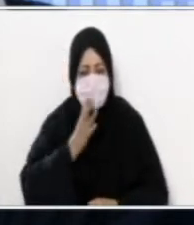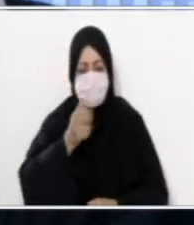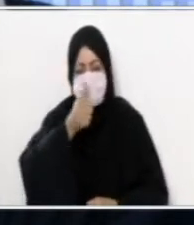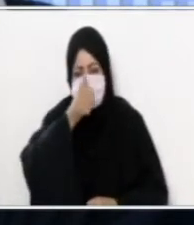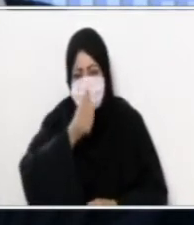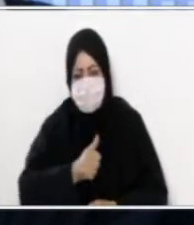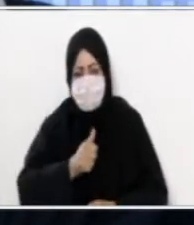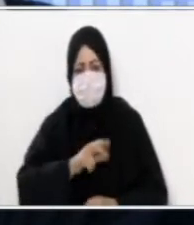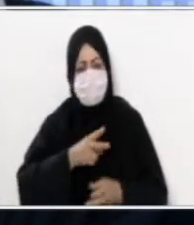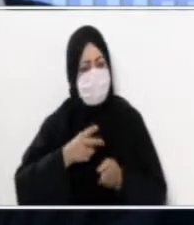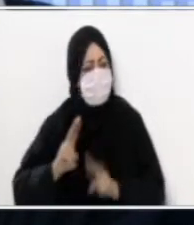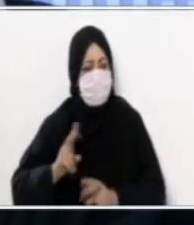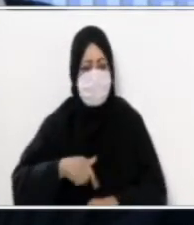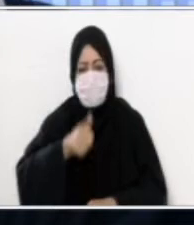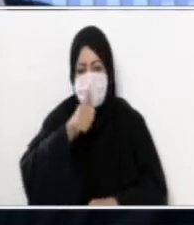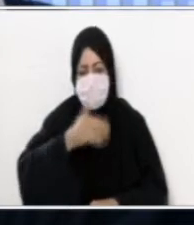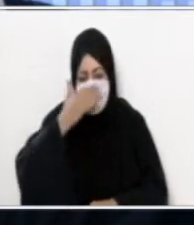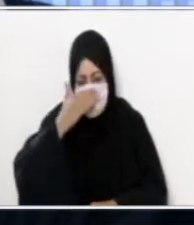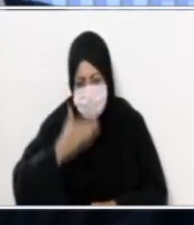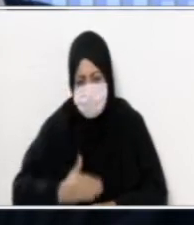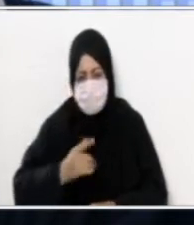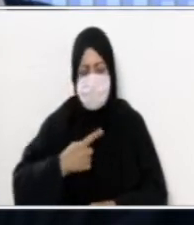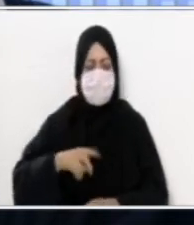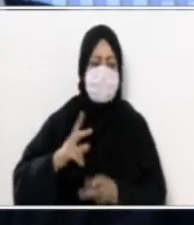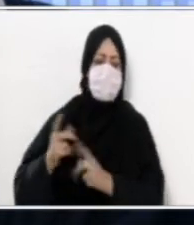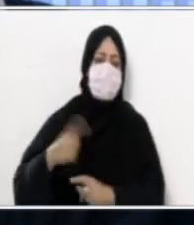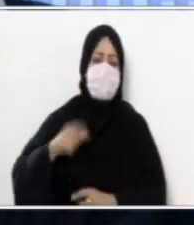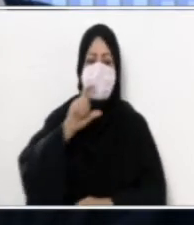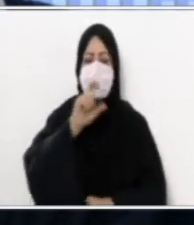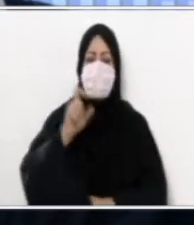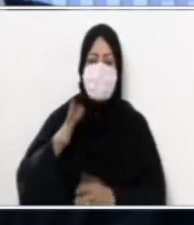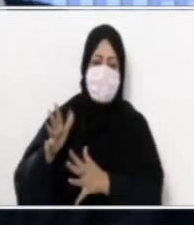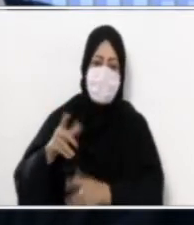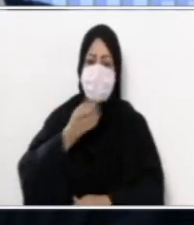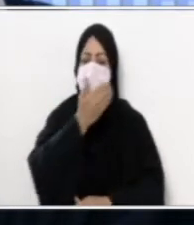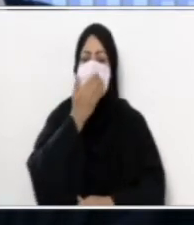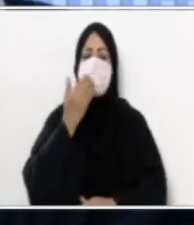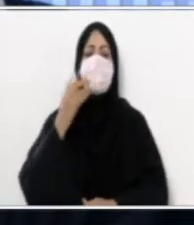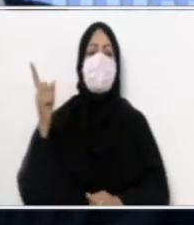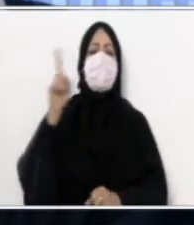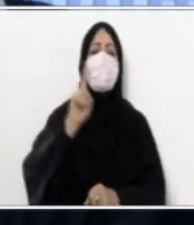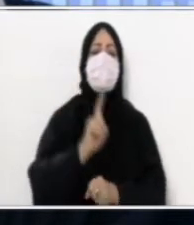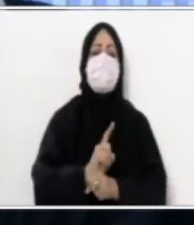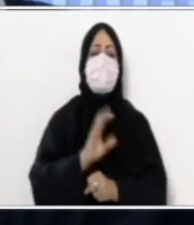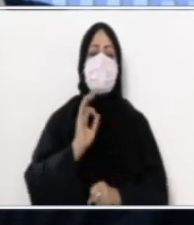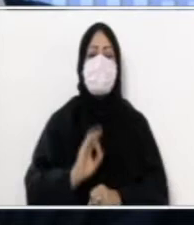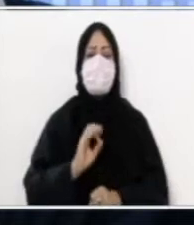من الشهور، لأن الموفق من يستغل هذه المواسم، فهي مواسم